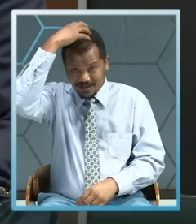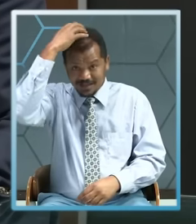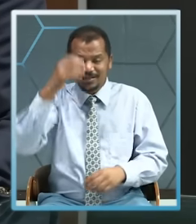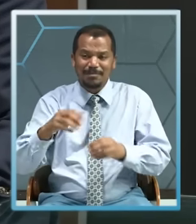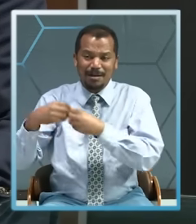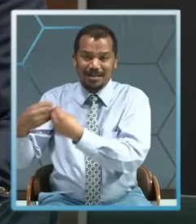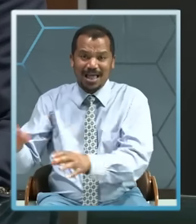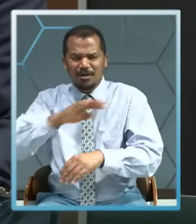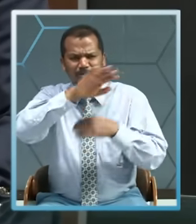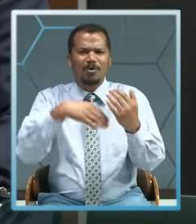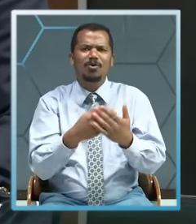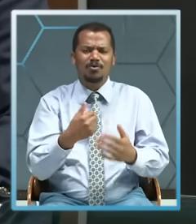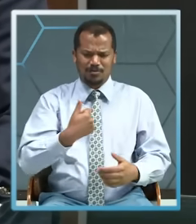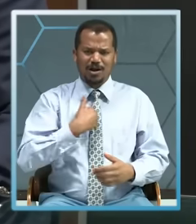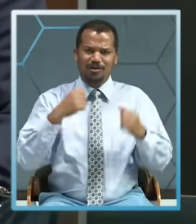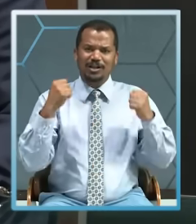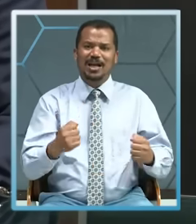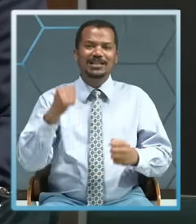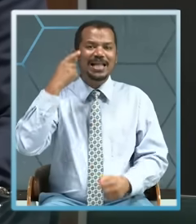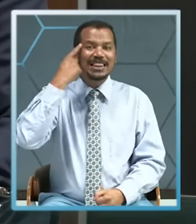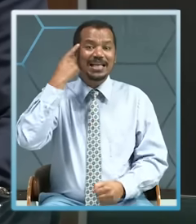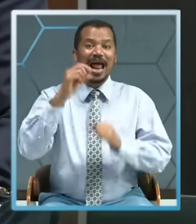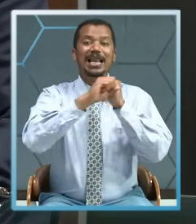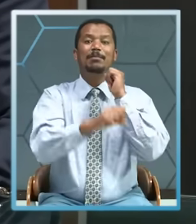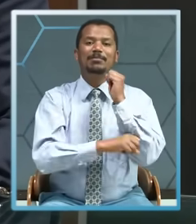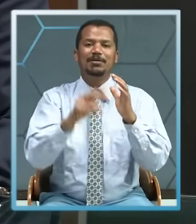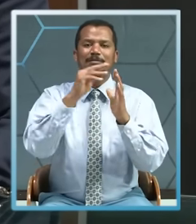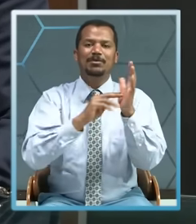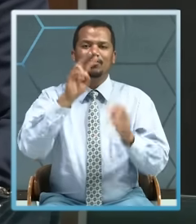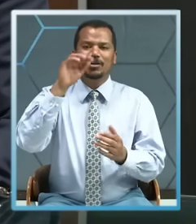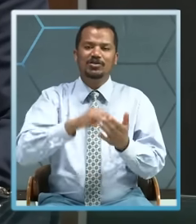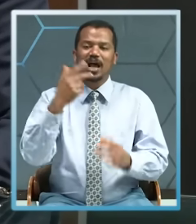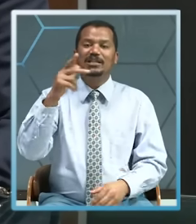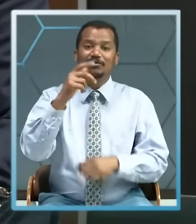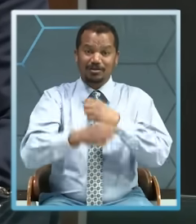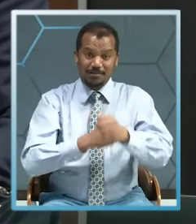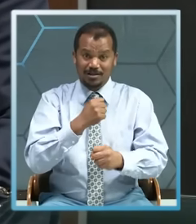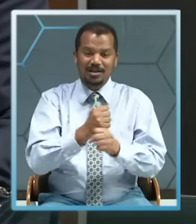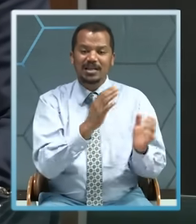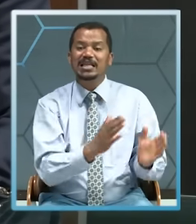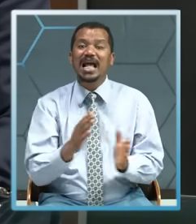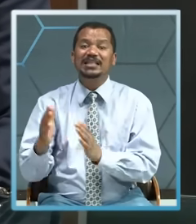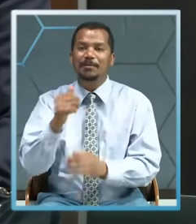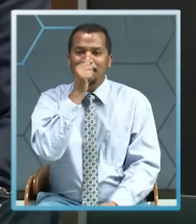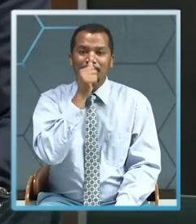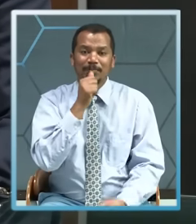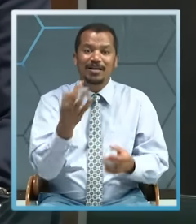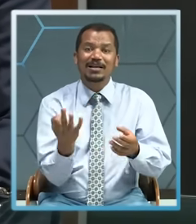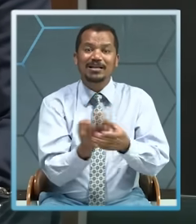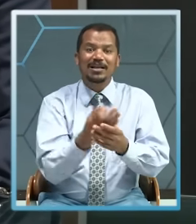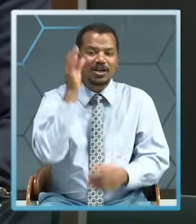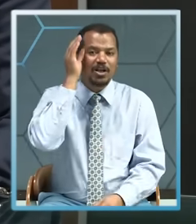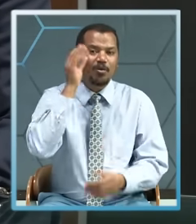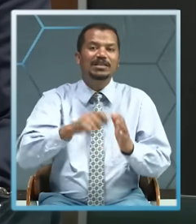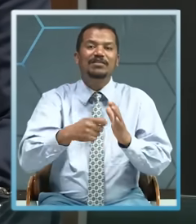የፌደራል መንግስትን በመጣል በሁሉም መልኩ ራስዋን የቻለች ትግራይን ለመመስረት መስከረም 2013 ዓ.ም ምረት ያዘጋጀው